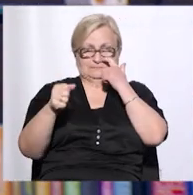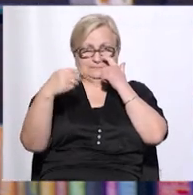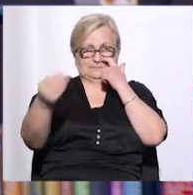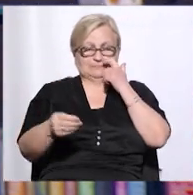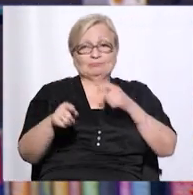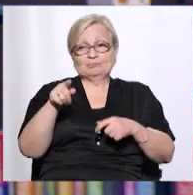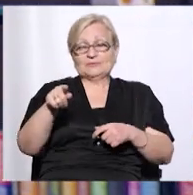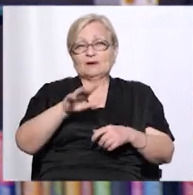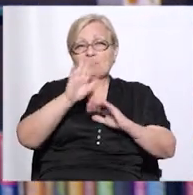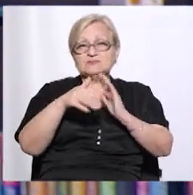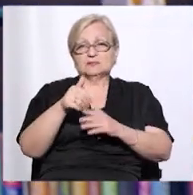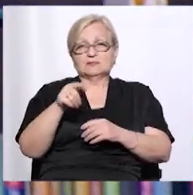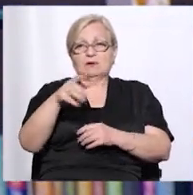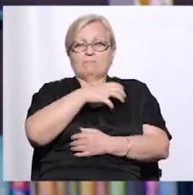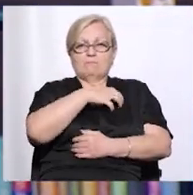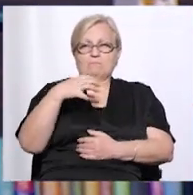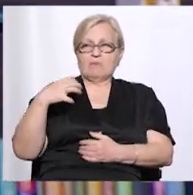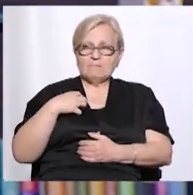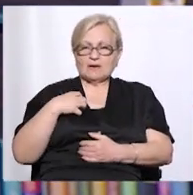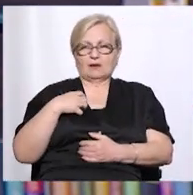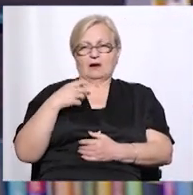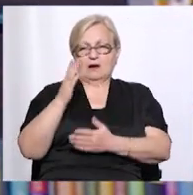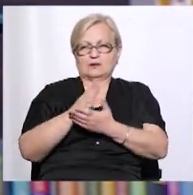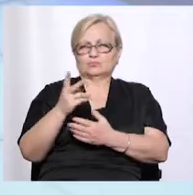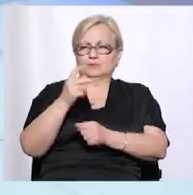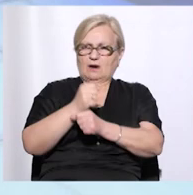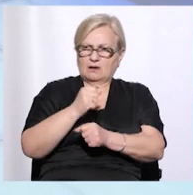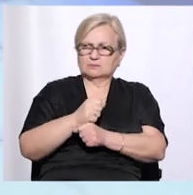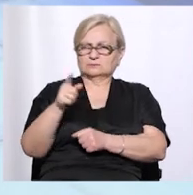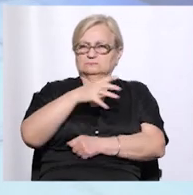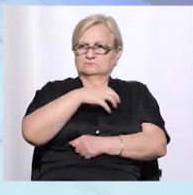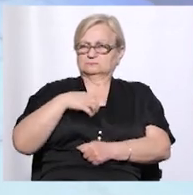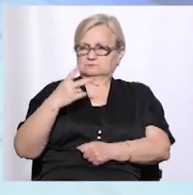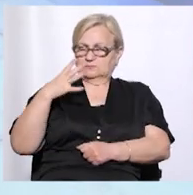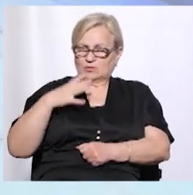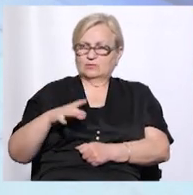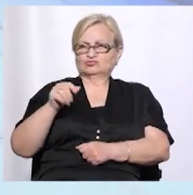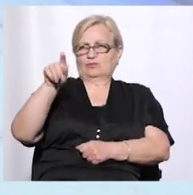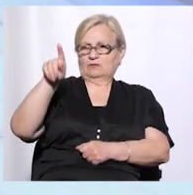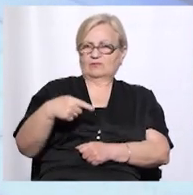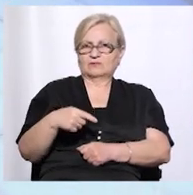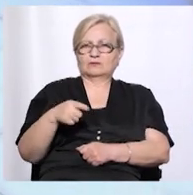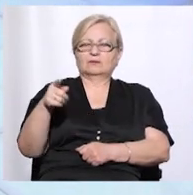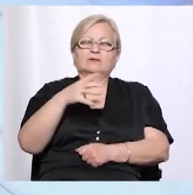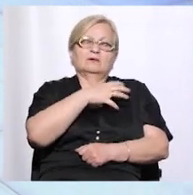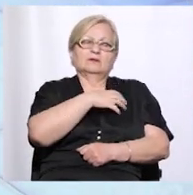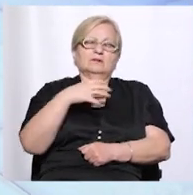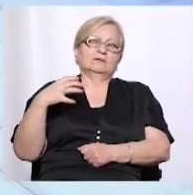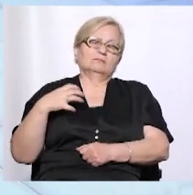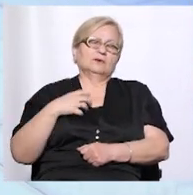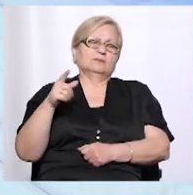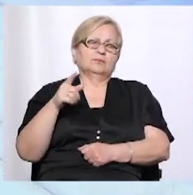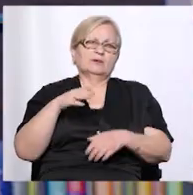მას შემდეგ ესმის: მეფე ხარ და ხამს, მეფე ხარ და გმართებს, მეფე ხარ და გევალებ. ასეთ წუფებში მეფეთ არ